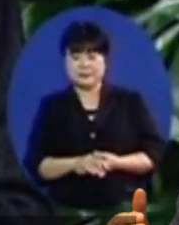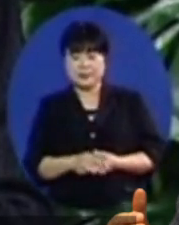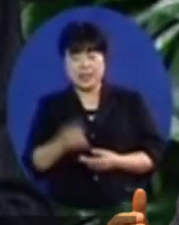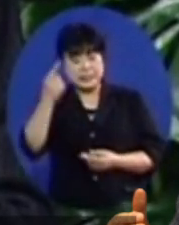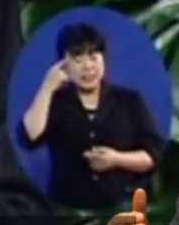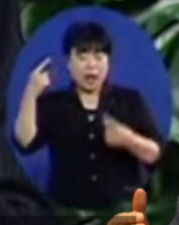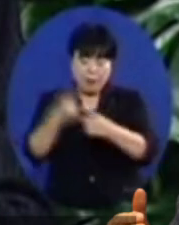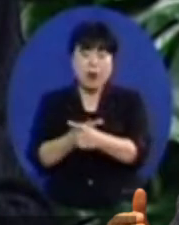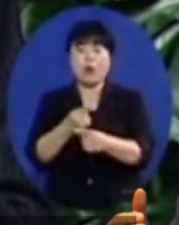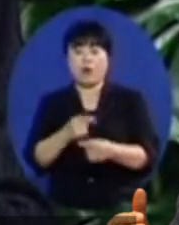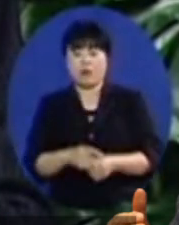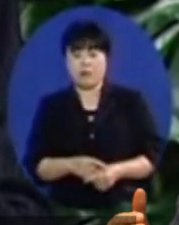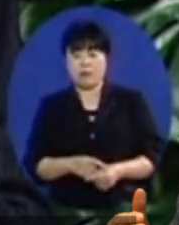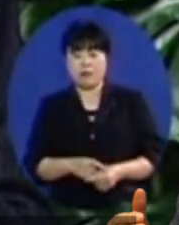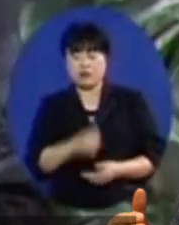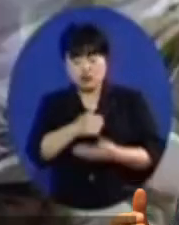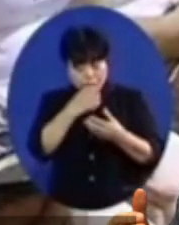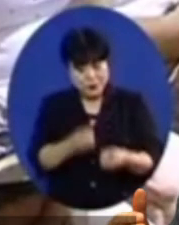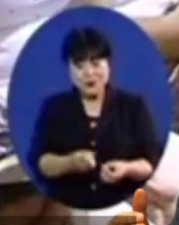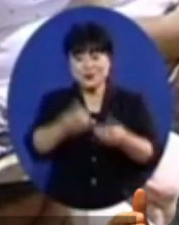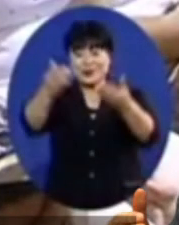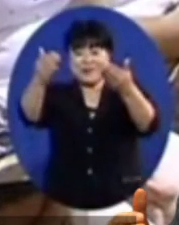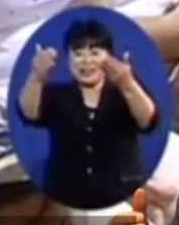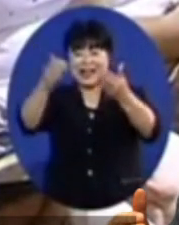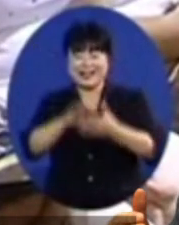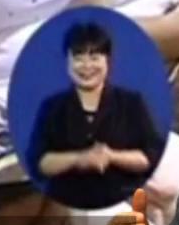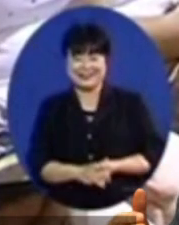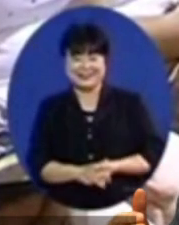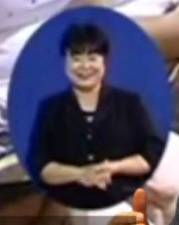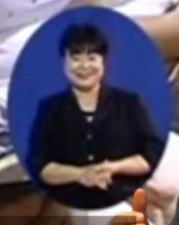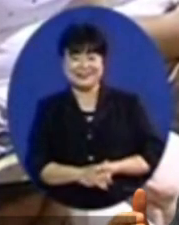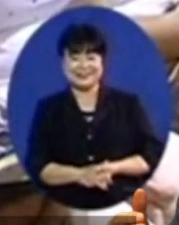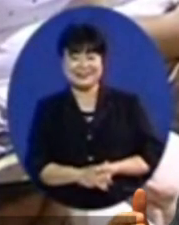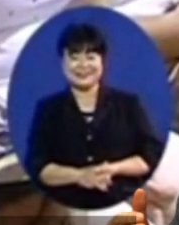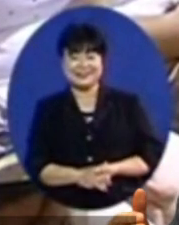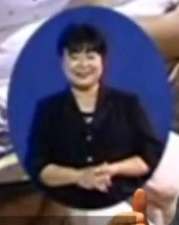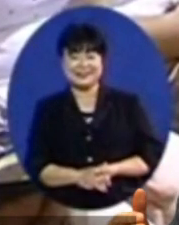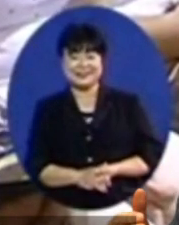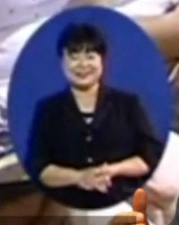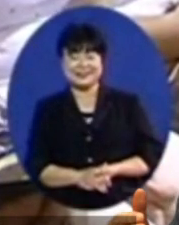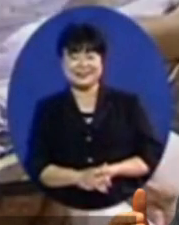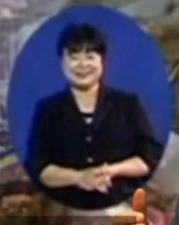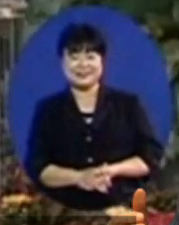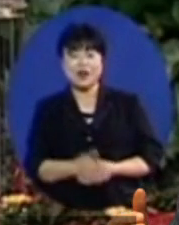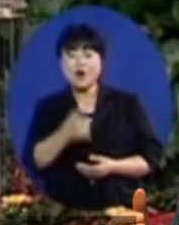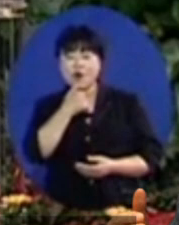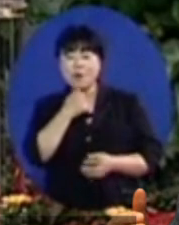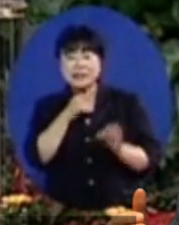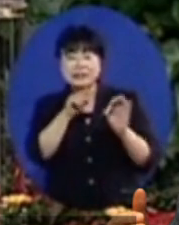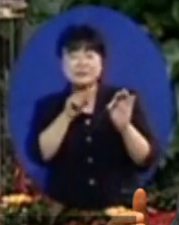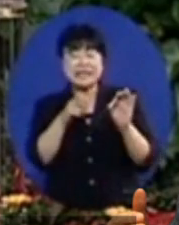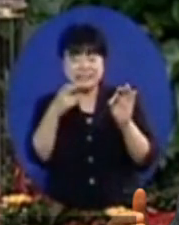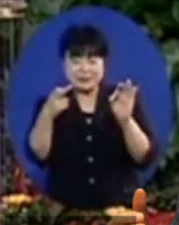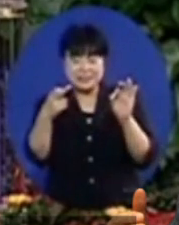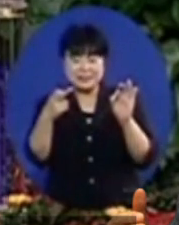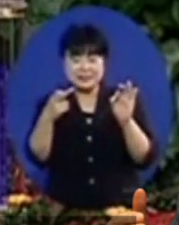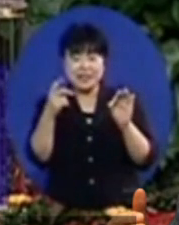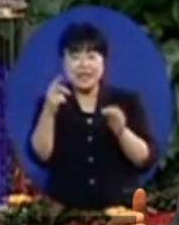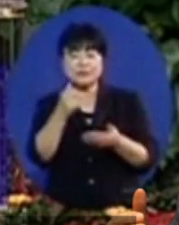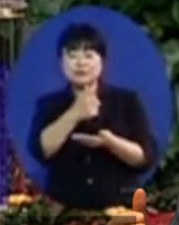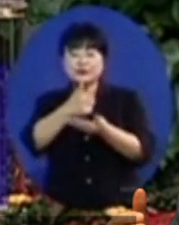생각을 바꾸어 먹게 되기를 주의 이름으로 축원합니다. 로마서 10장 12절에 한